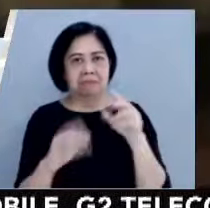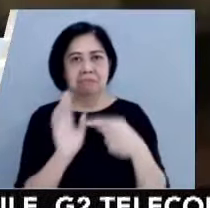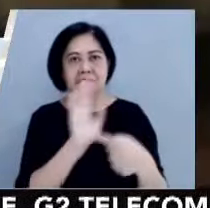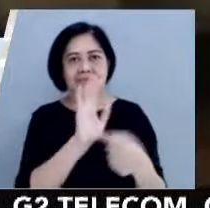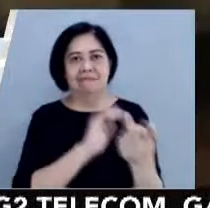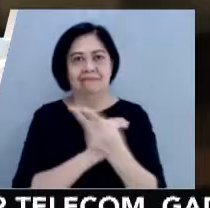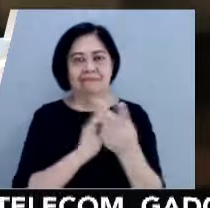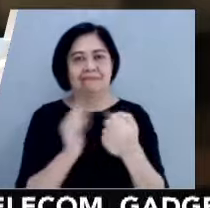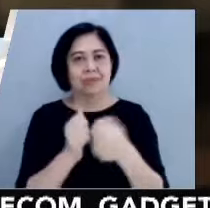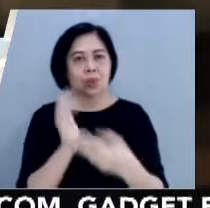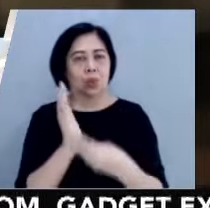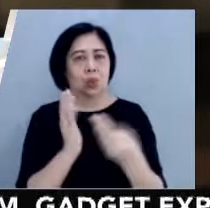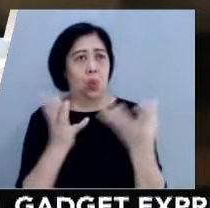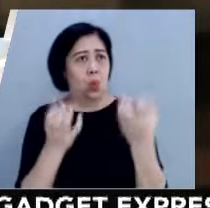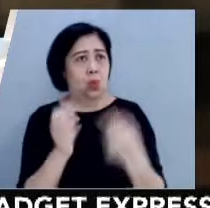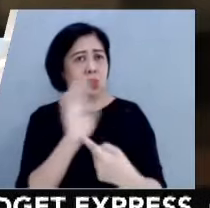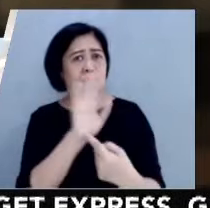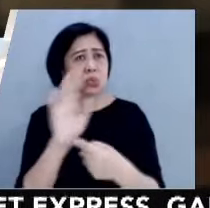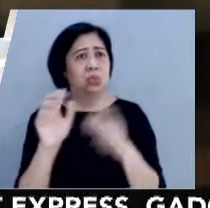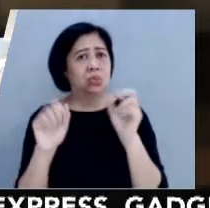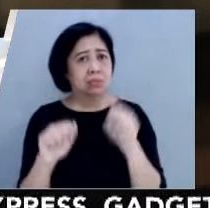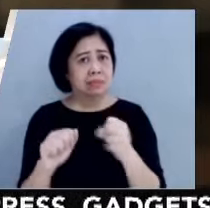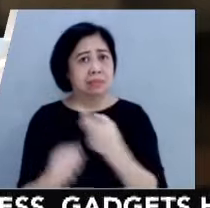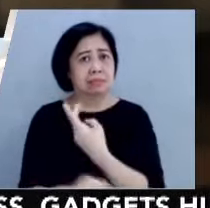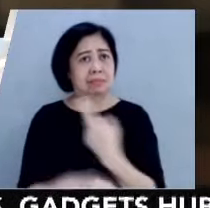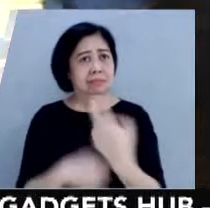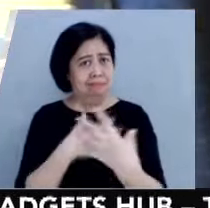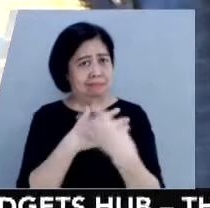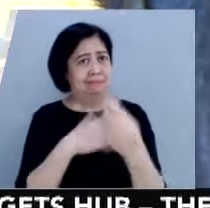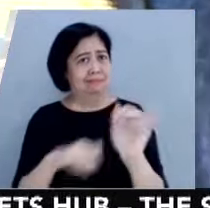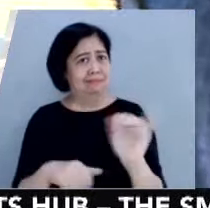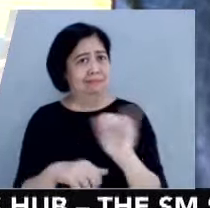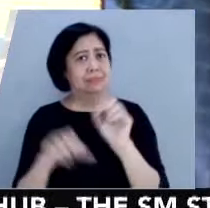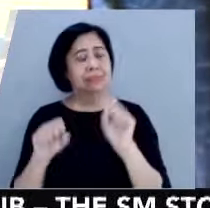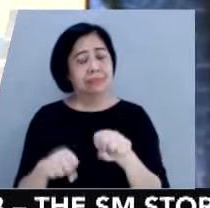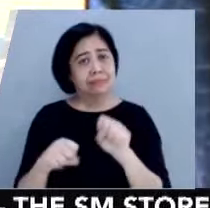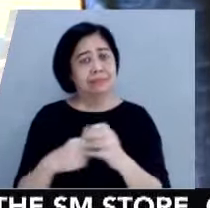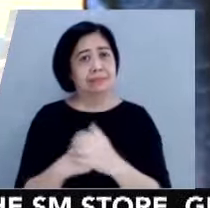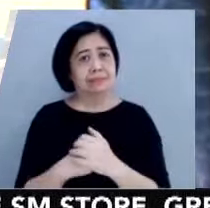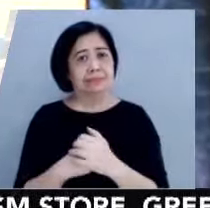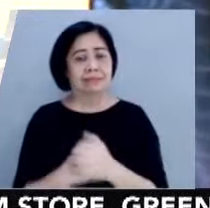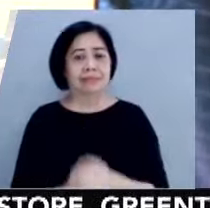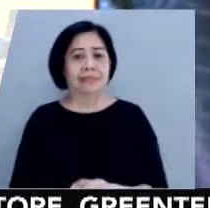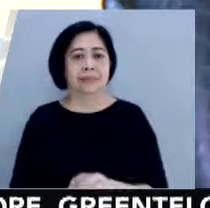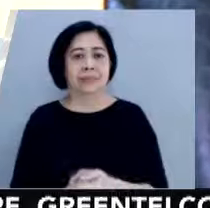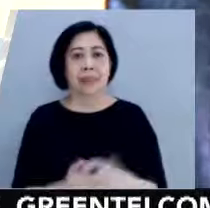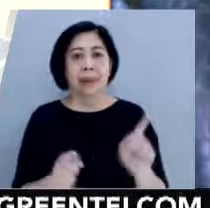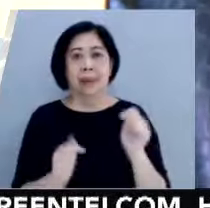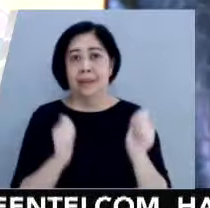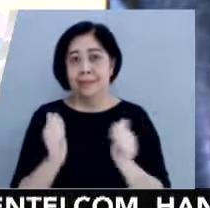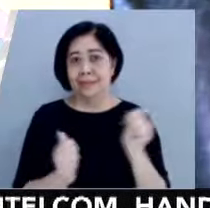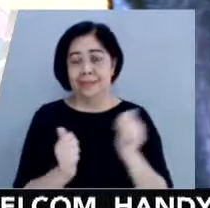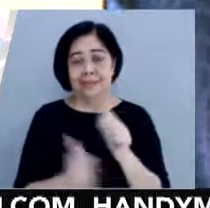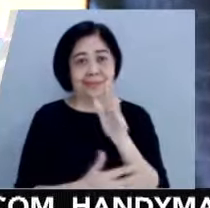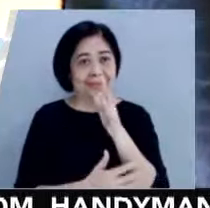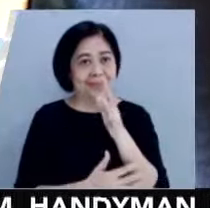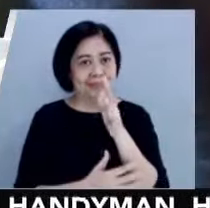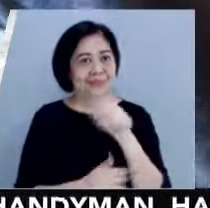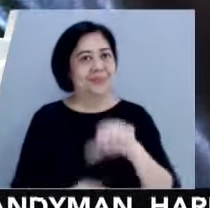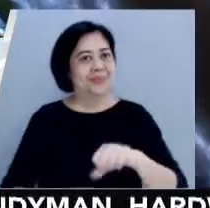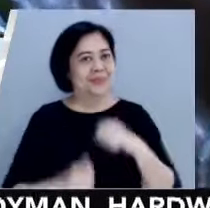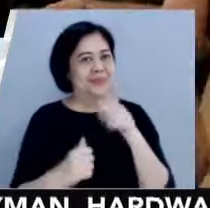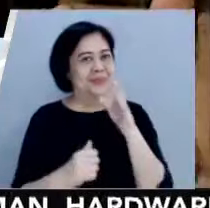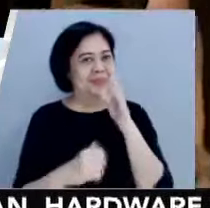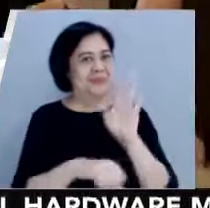show people that you can be like us. I mean, it's possible. Bukod sa pagiging celebrity mom, proud mompreneur din